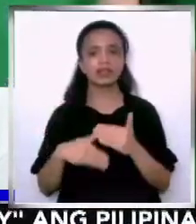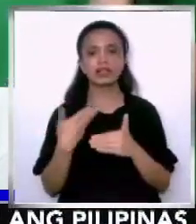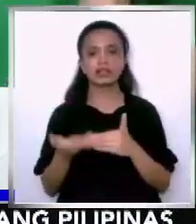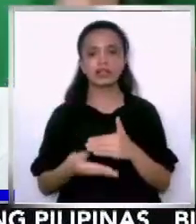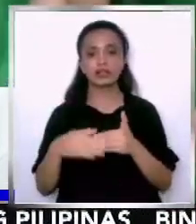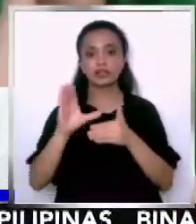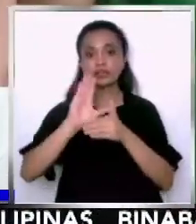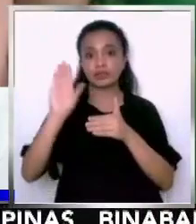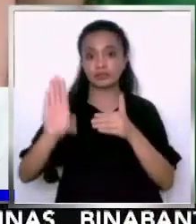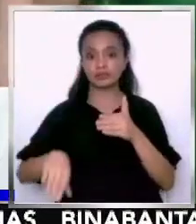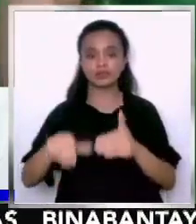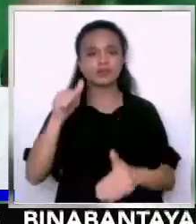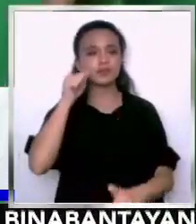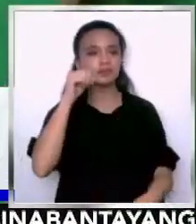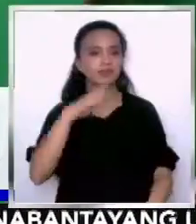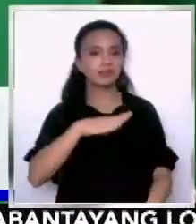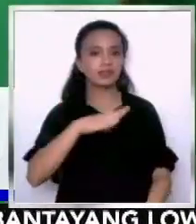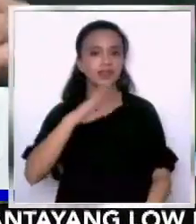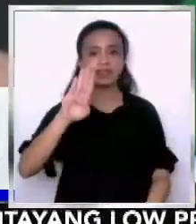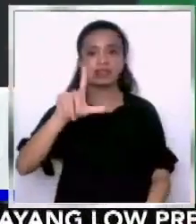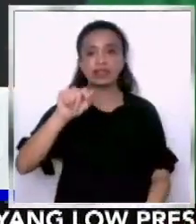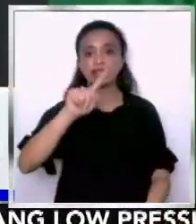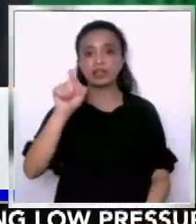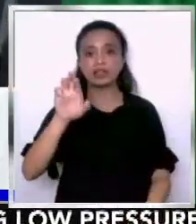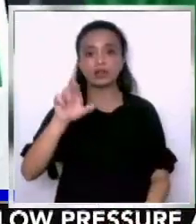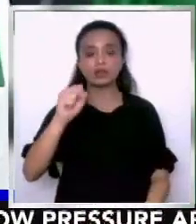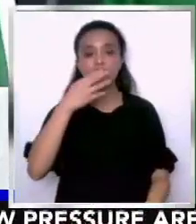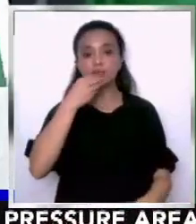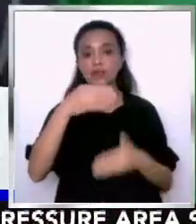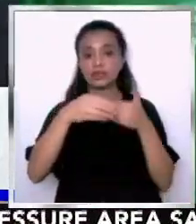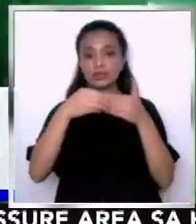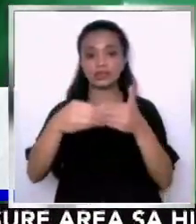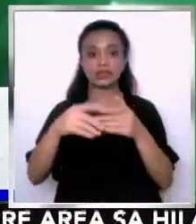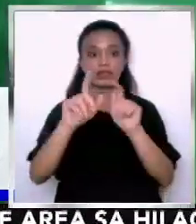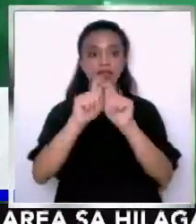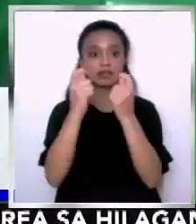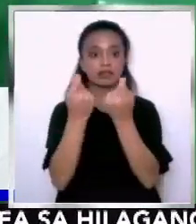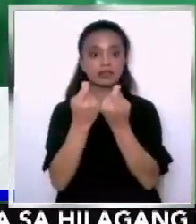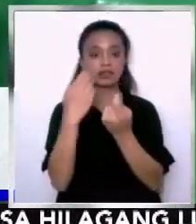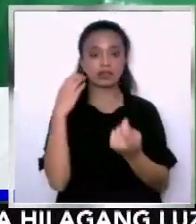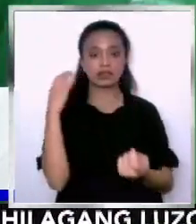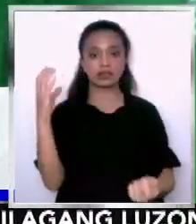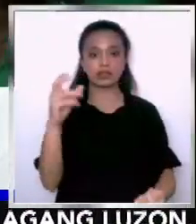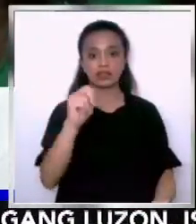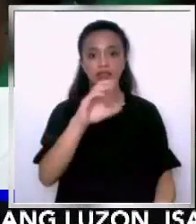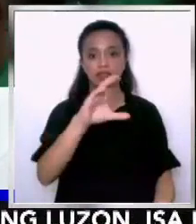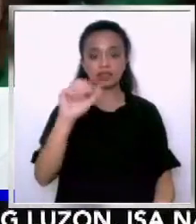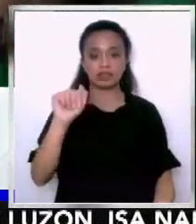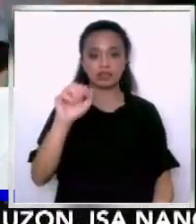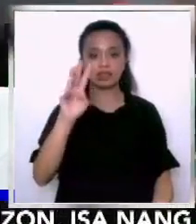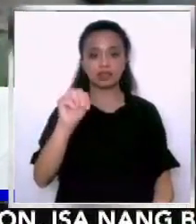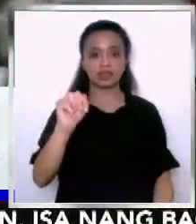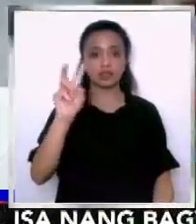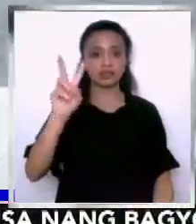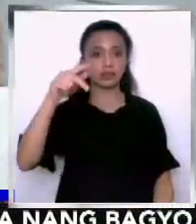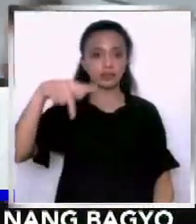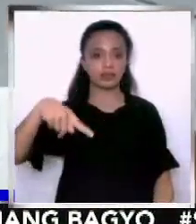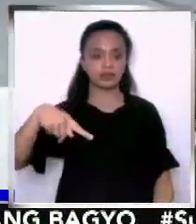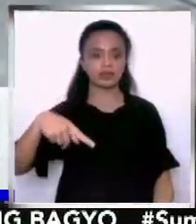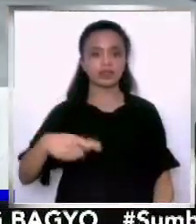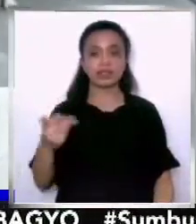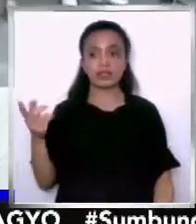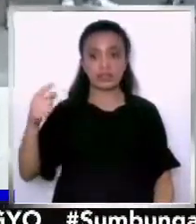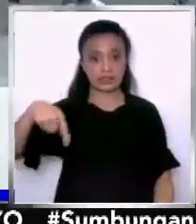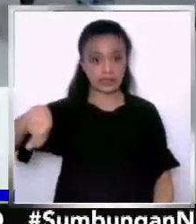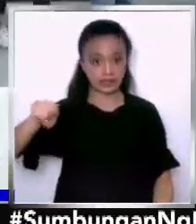Blazers sa pangunguna ng kanilang team captain at NCAA season MVP na si Mika Go. Labis daw ang kanilang pasasalamat